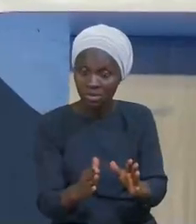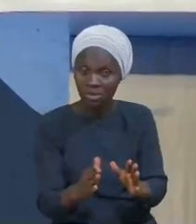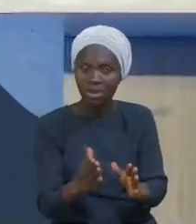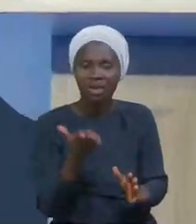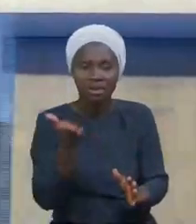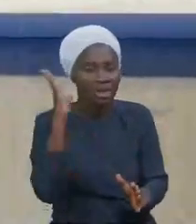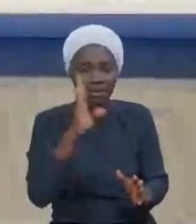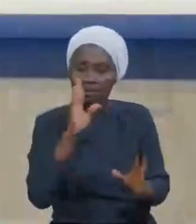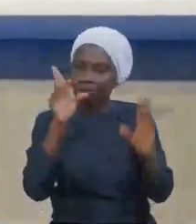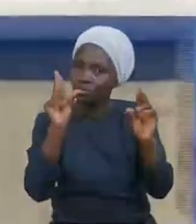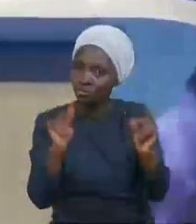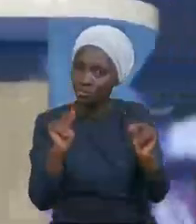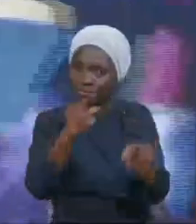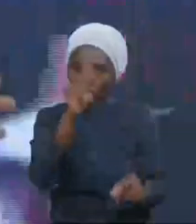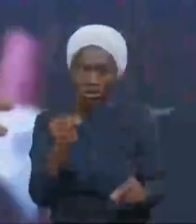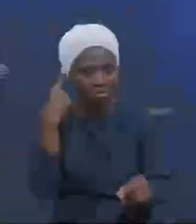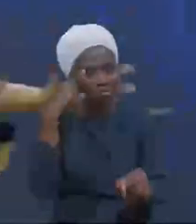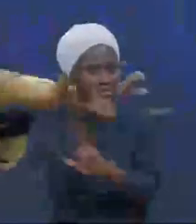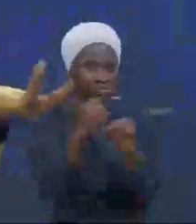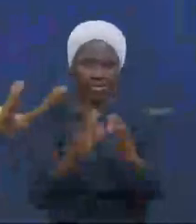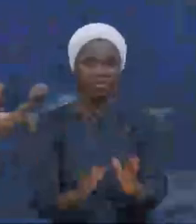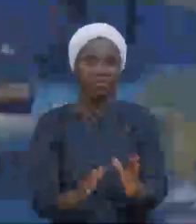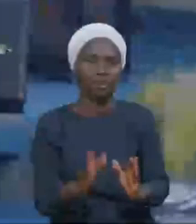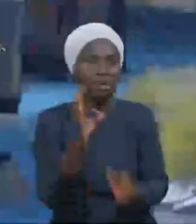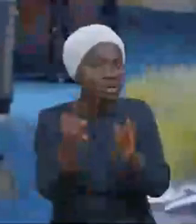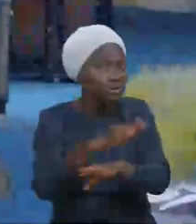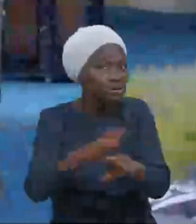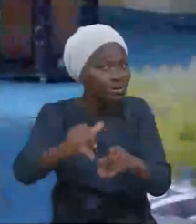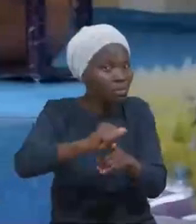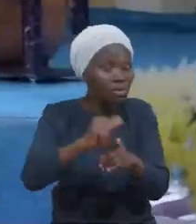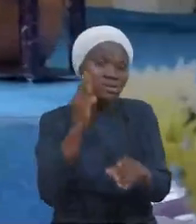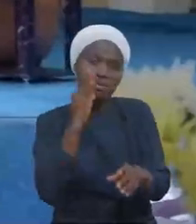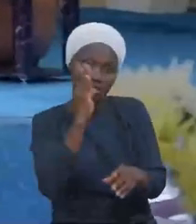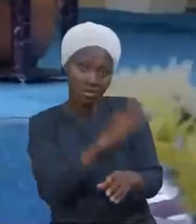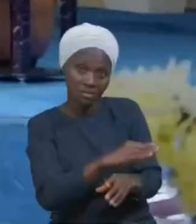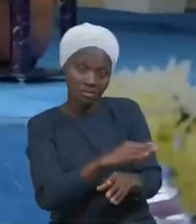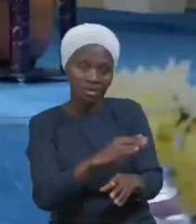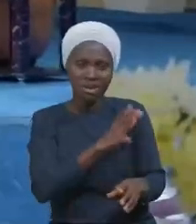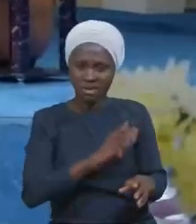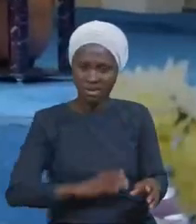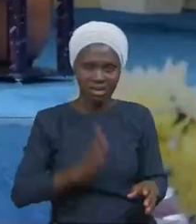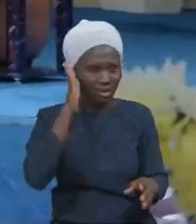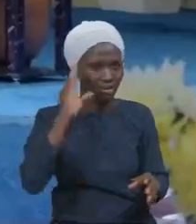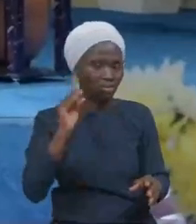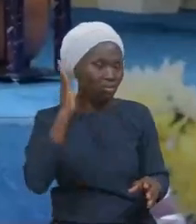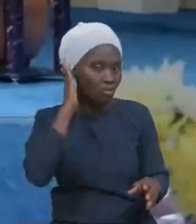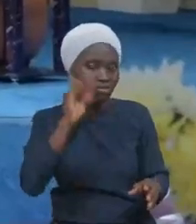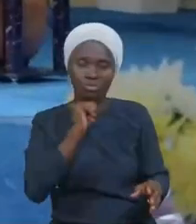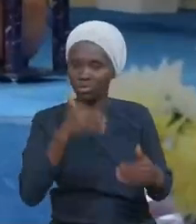sauveur. Si tu n'avais pas commis le mal, Christ ne serait pas mort. Vos péchés l'ont